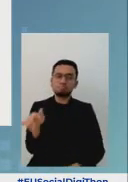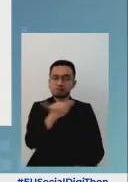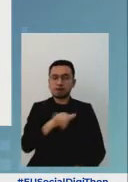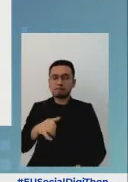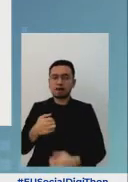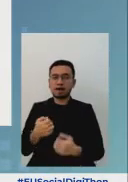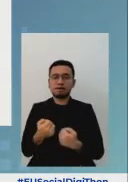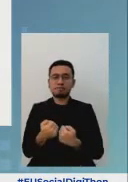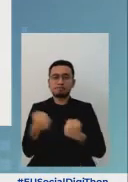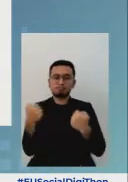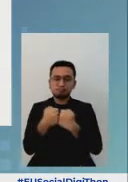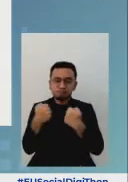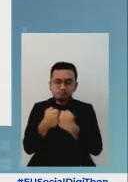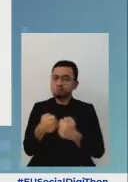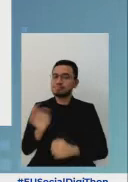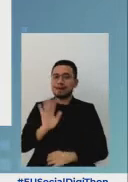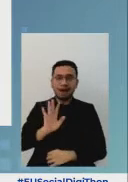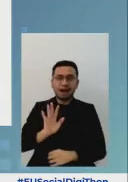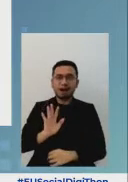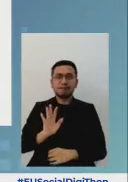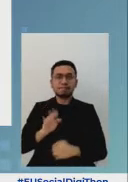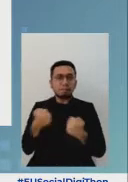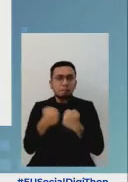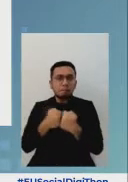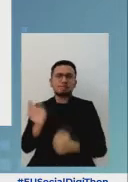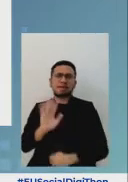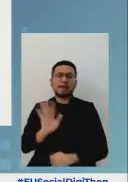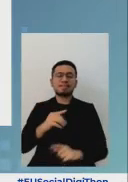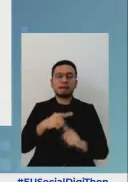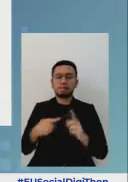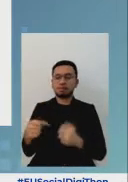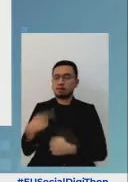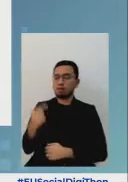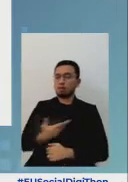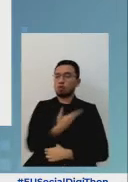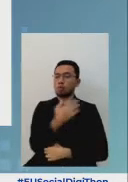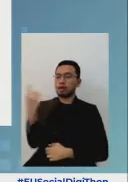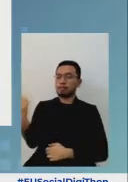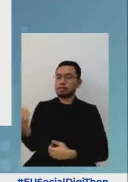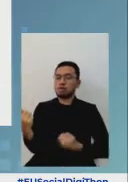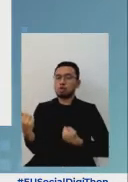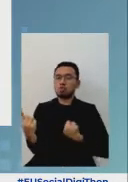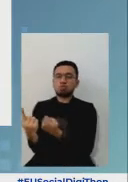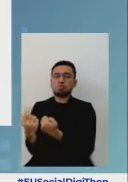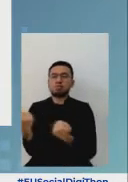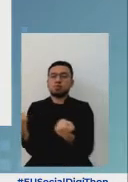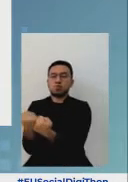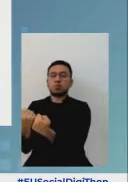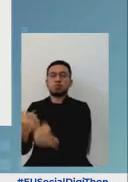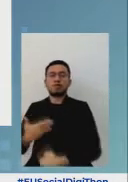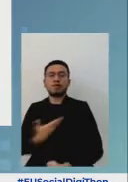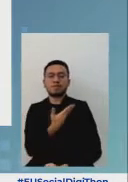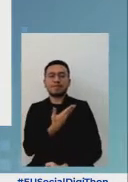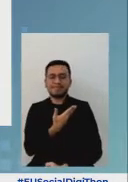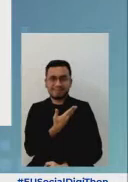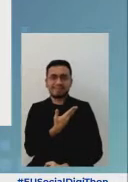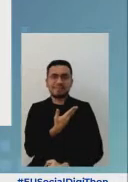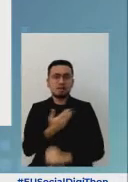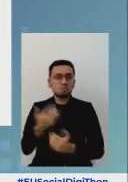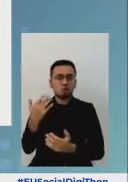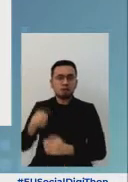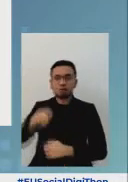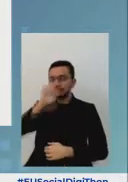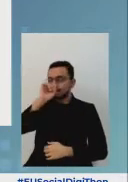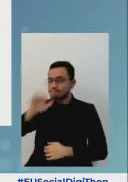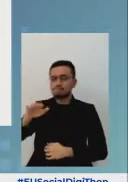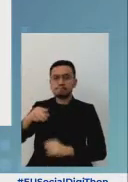berperang kelihatan kayak ribut gitu, enggak. Tapi kita bela korban aja dengan hal-hal yang memang banyak positifnya dari si